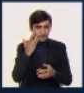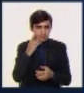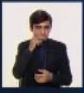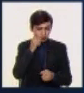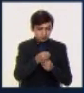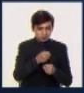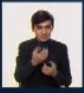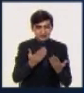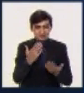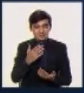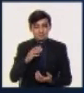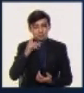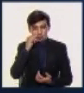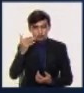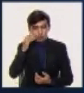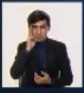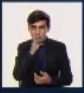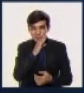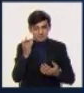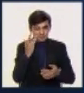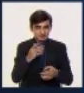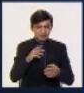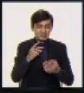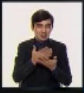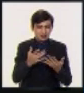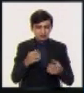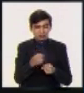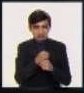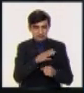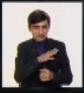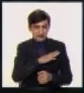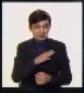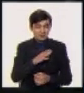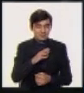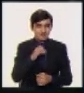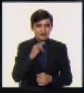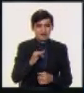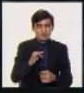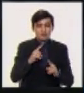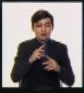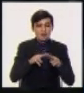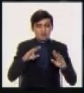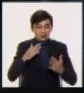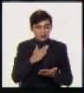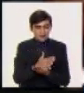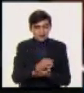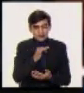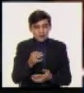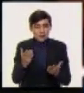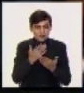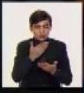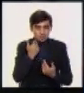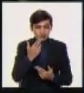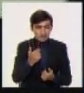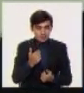У нас разве так легко поместить человека в специализированную лечебницу? Ну, в принципе, конечно, это нелегко. Но из-за того, что